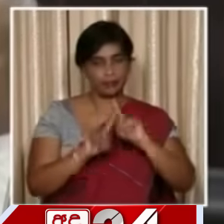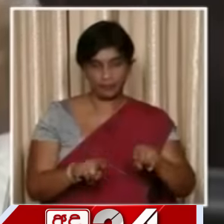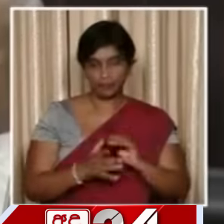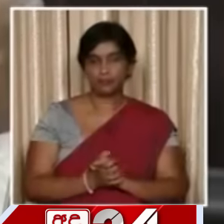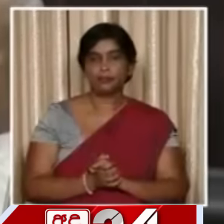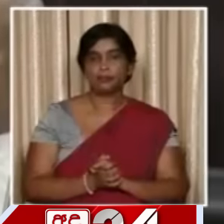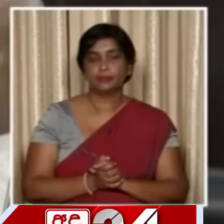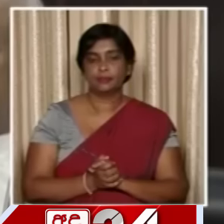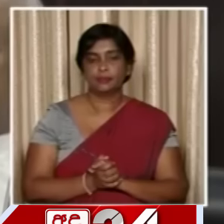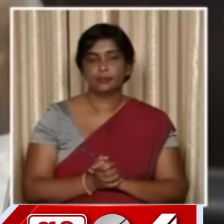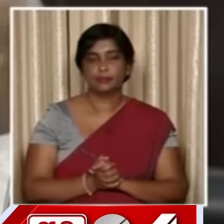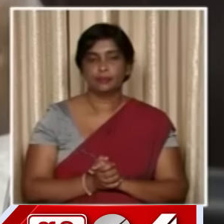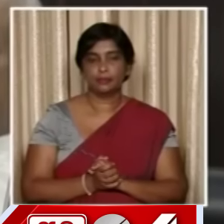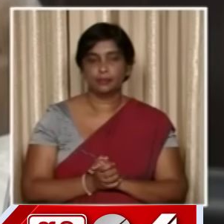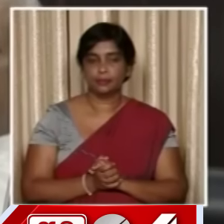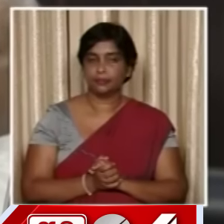වී